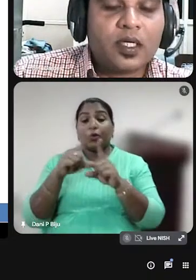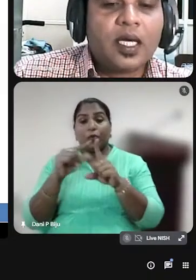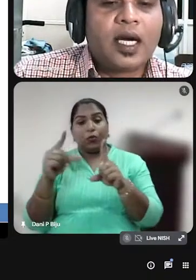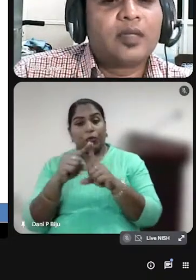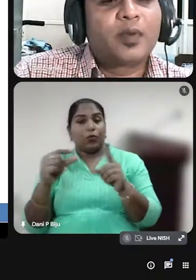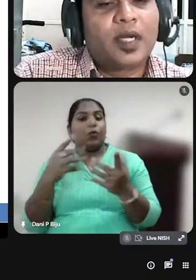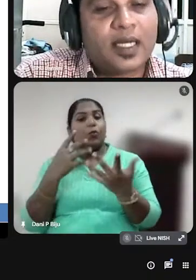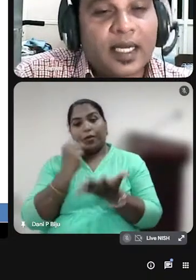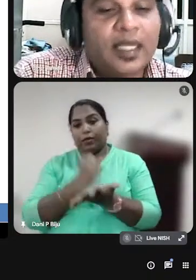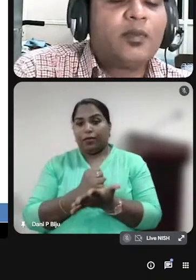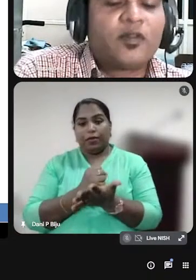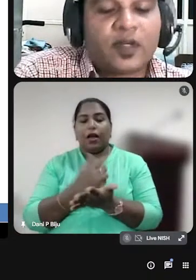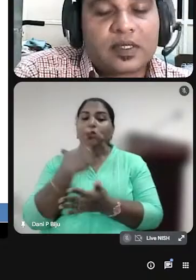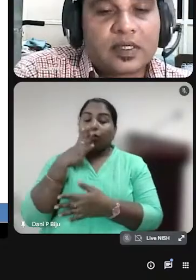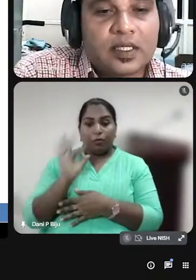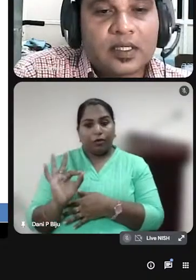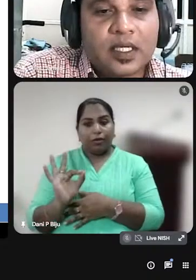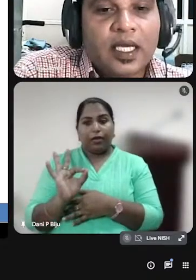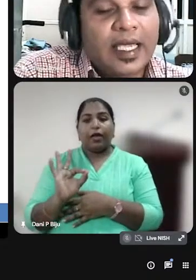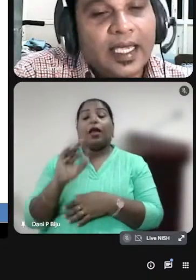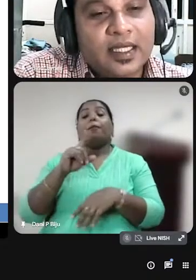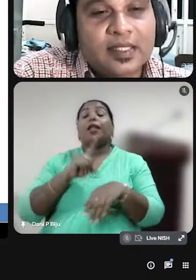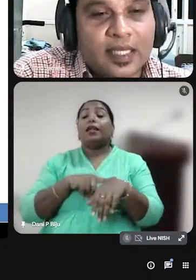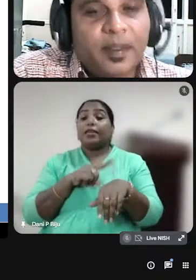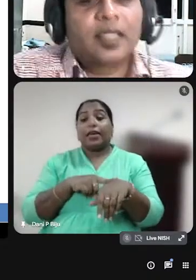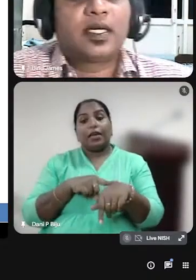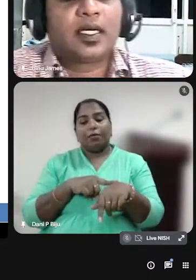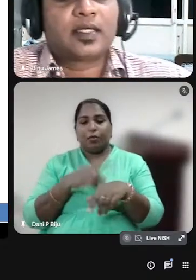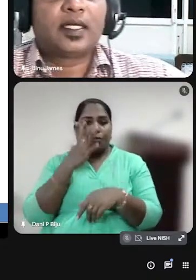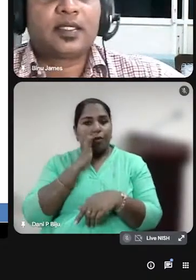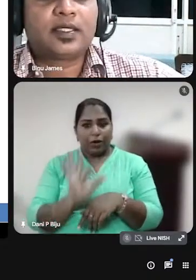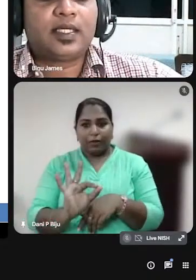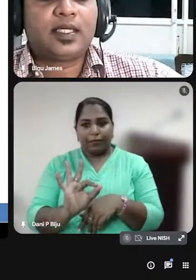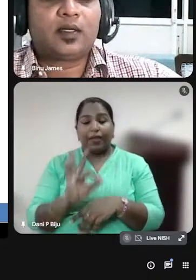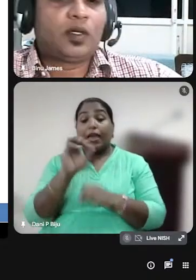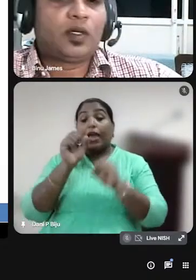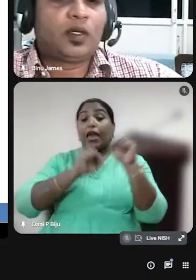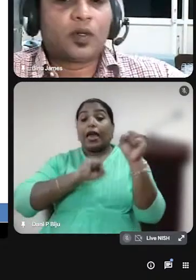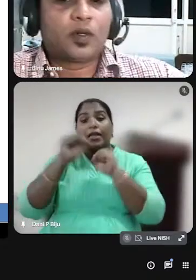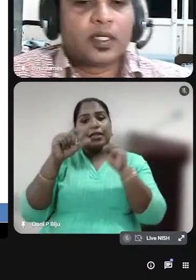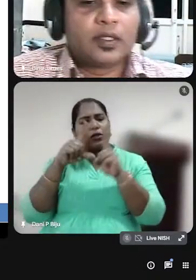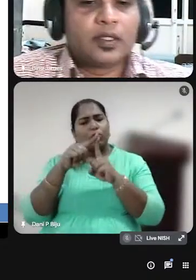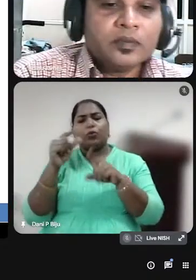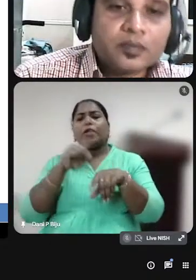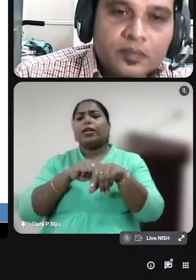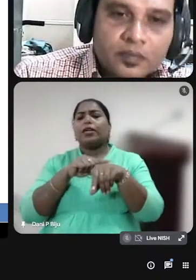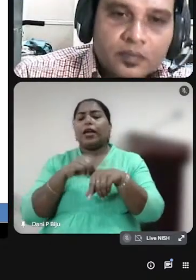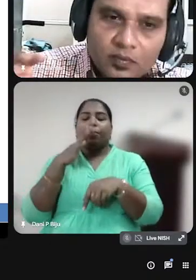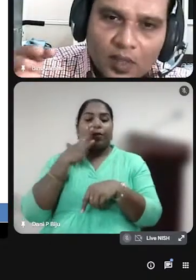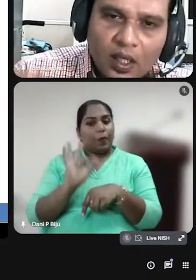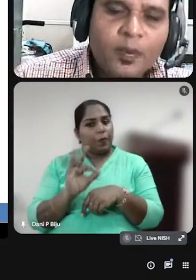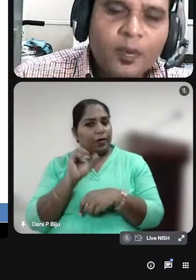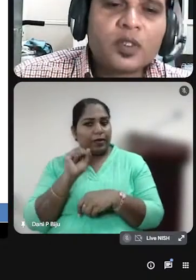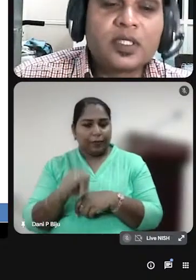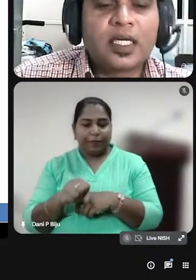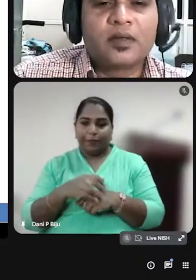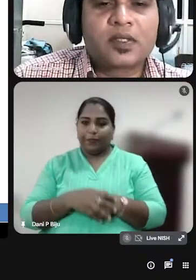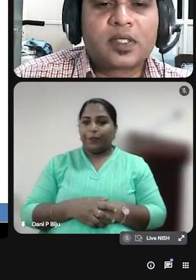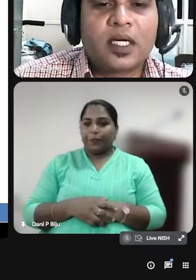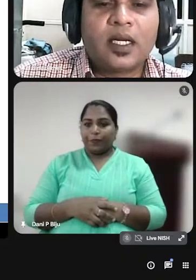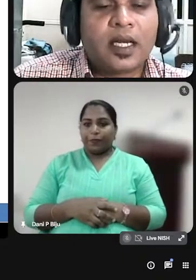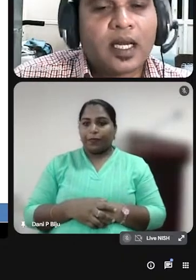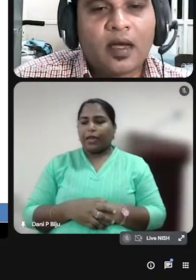ഇമ്പോർട്ടൻ്റ്. അതുപോലെ ടൈം ഓഫ് എക്സസൈസ്, ഏത് സമയത്താണ് എക്സസൈസ് ചെയ്യുക എന്നുള്ളത് ഇമ്പോർട്ടൻ്റ്. ഇപ്പോ